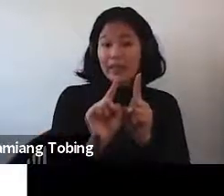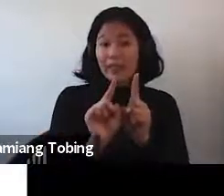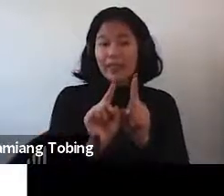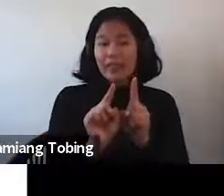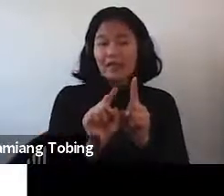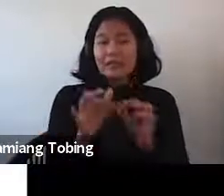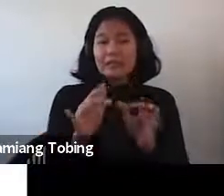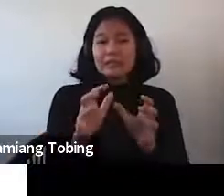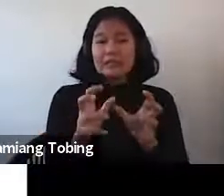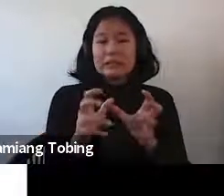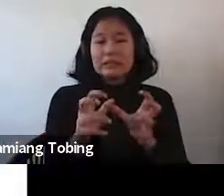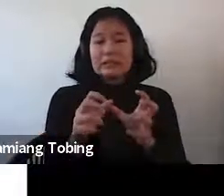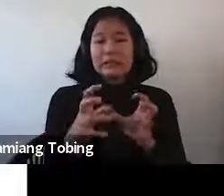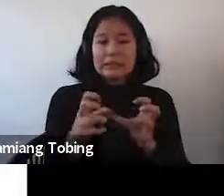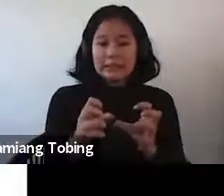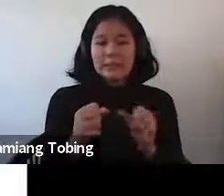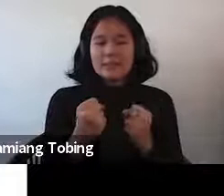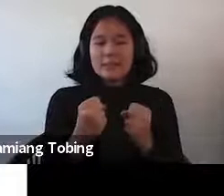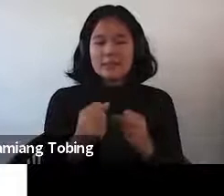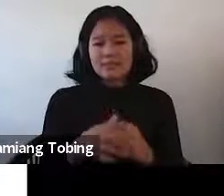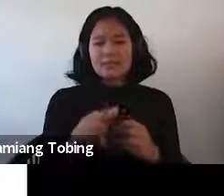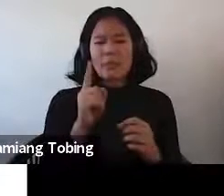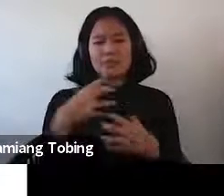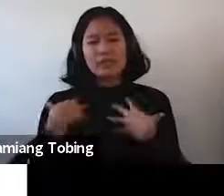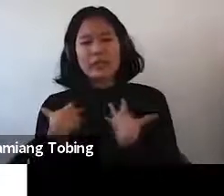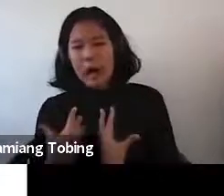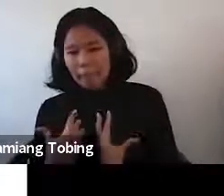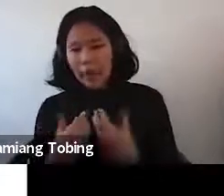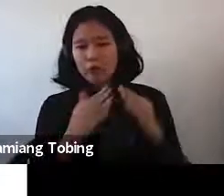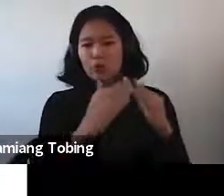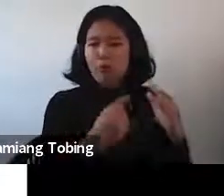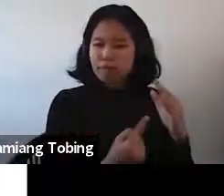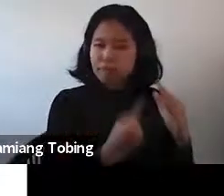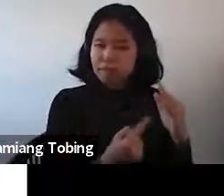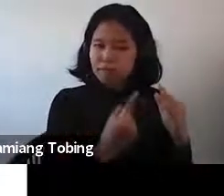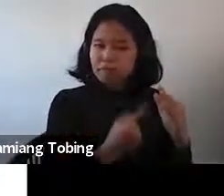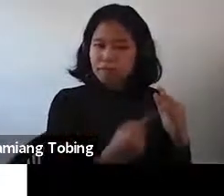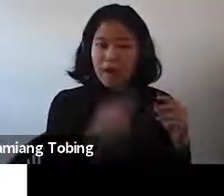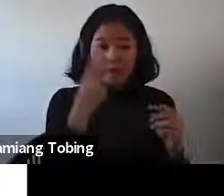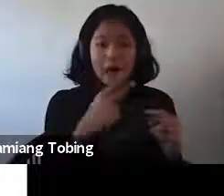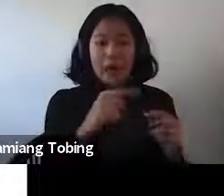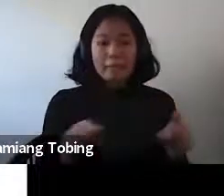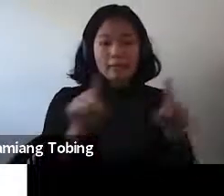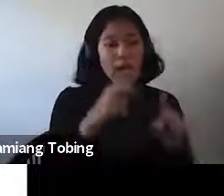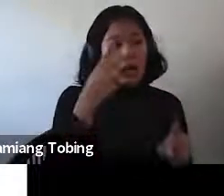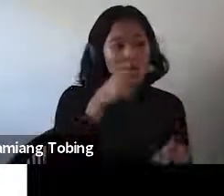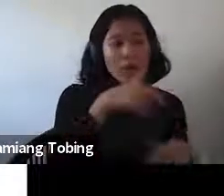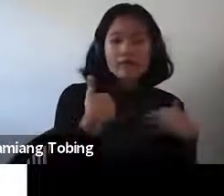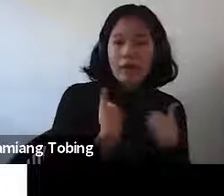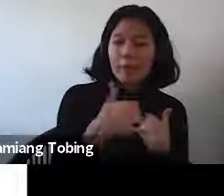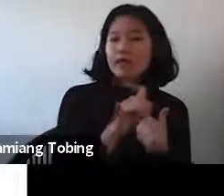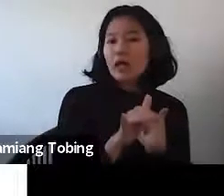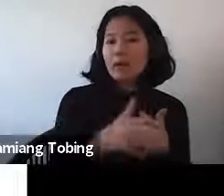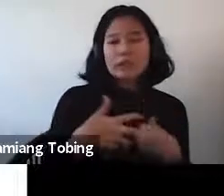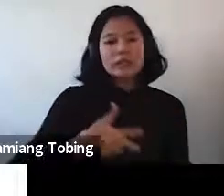udah ini capek, kemudian harus tinggal di rumah terus, kita melihat pasangan kita sudah capek, sebel lagi,